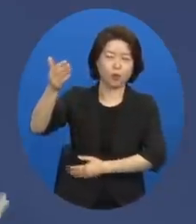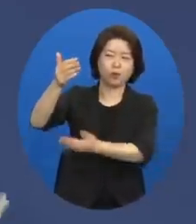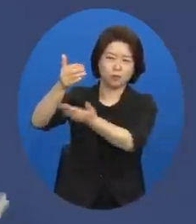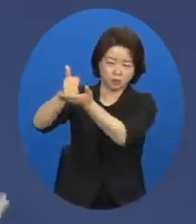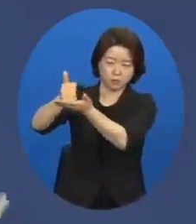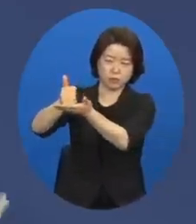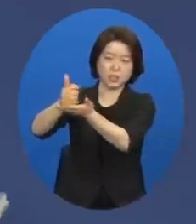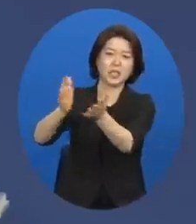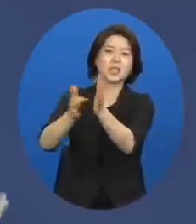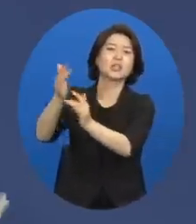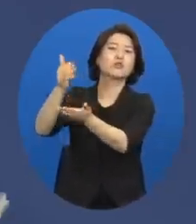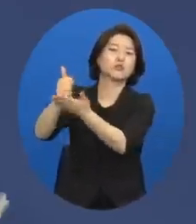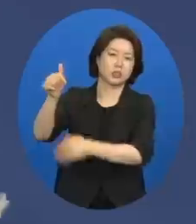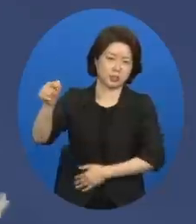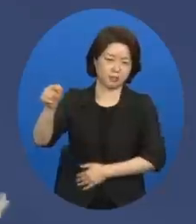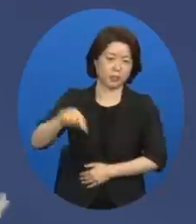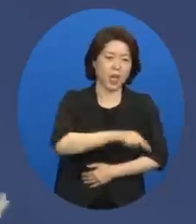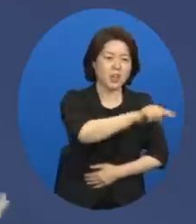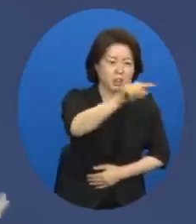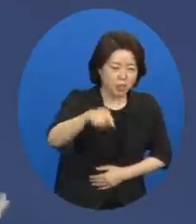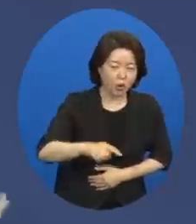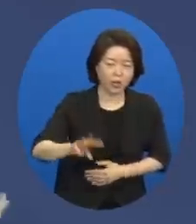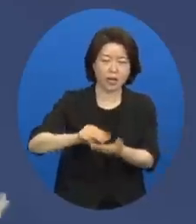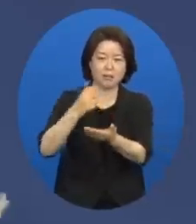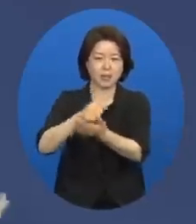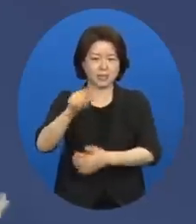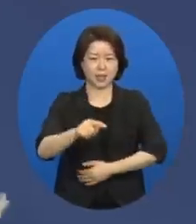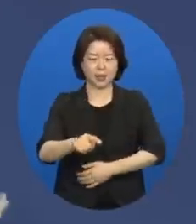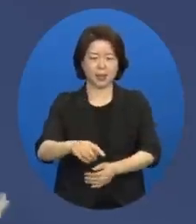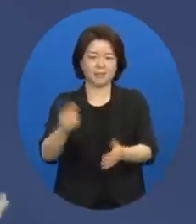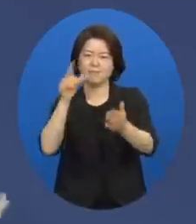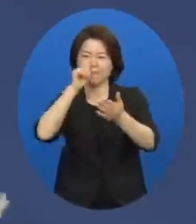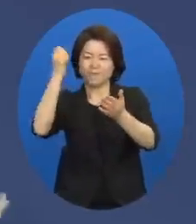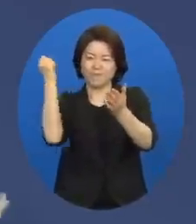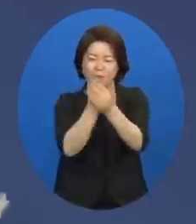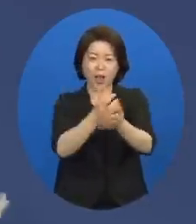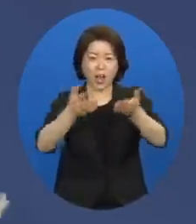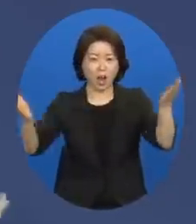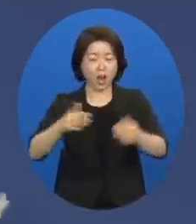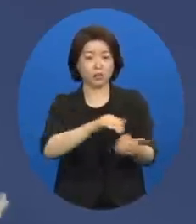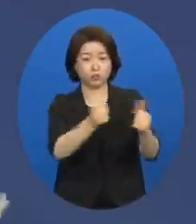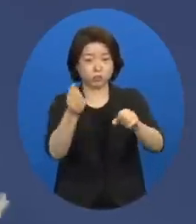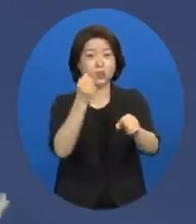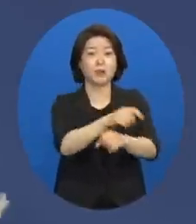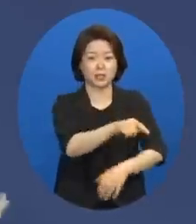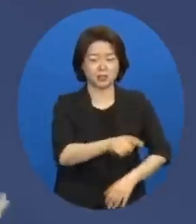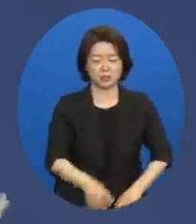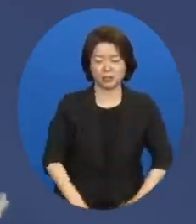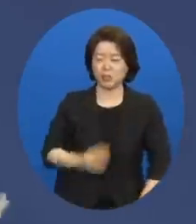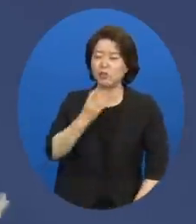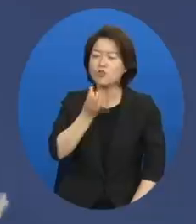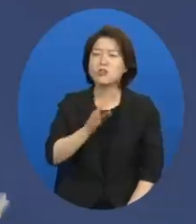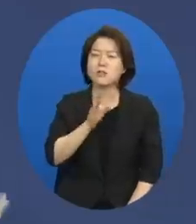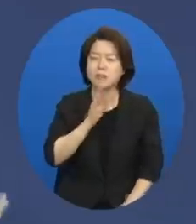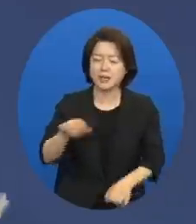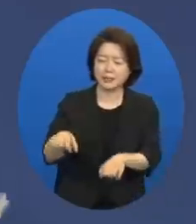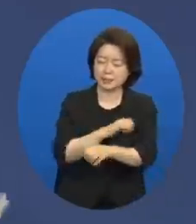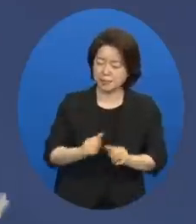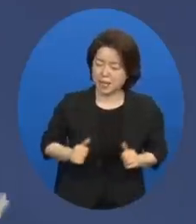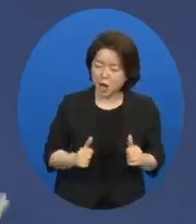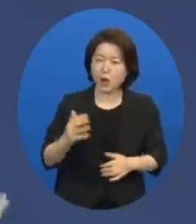바로 그리스도였다. 그런데 너희가 바로 메시아를 죽였다 하고 유대인이면서 특별한 열심을